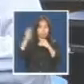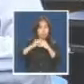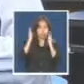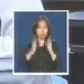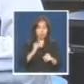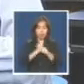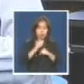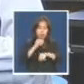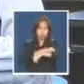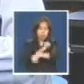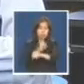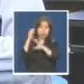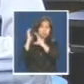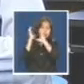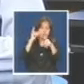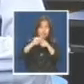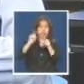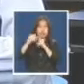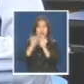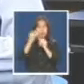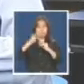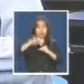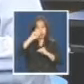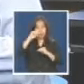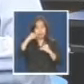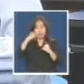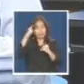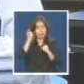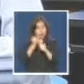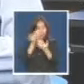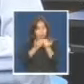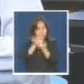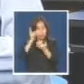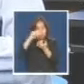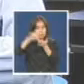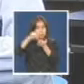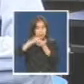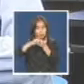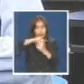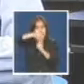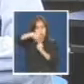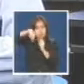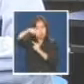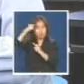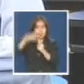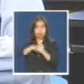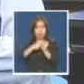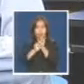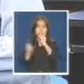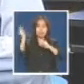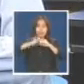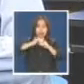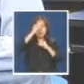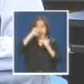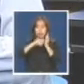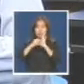านนั้นเรื่องของค่าแรงก็ได้มีการพูดคุยสนทนากันหลายรอบนะครับส่วนหนึ่งก็คือว่าอยากจะให้มีการปรับขึ้นเพื่อที่จะ